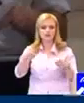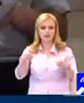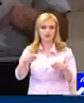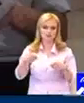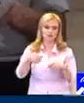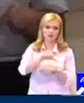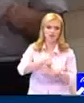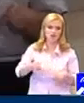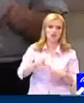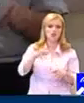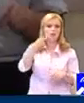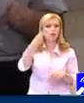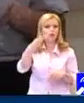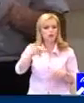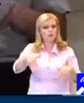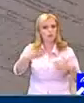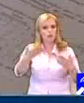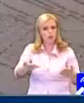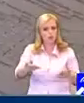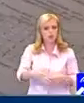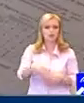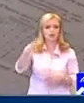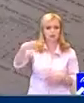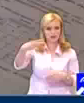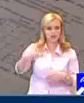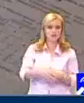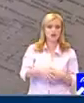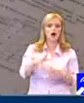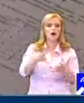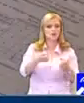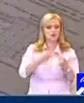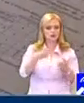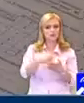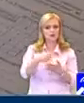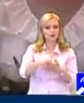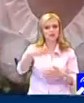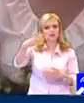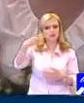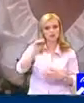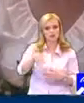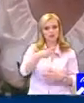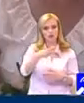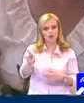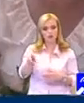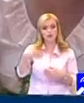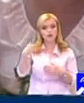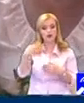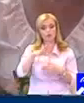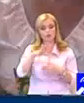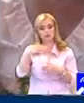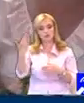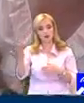Cele mai bune 30 de idei de afaceri vor primi o finanțare în valoare de 40.000 de euro fiecare din partea statului român. Vom